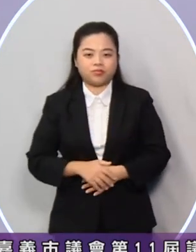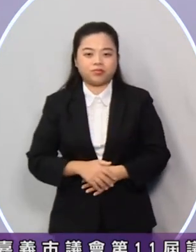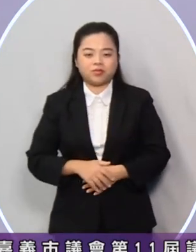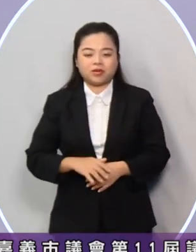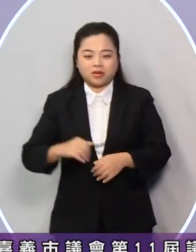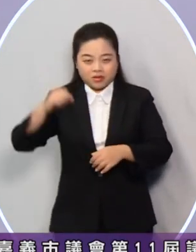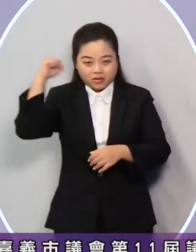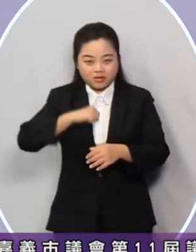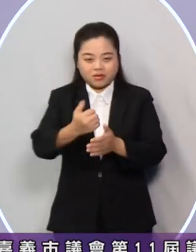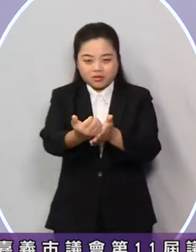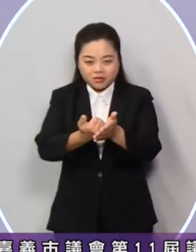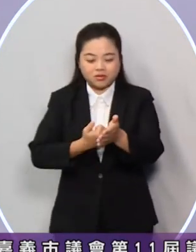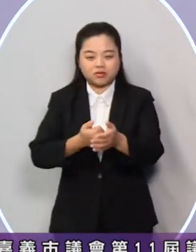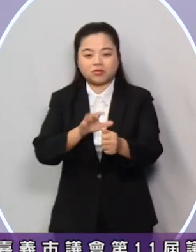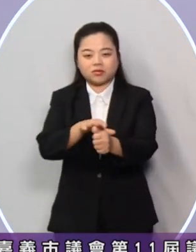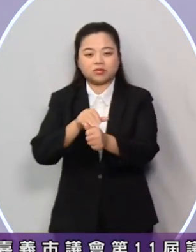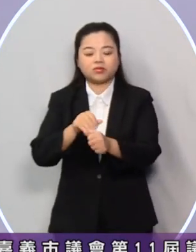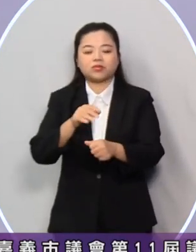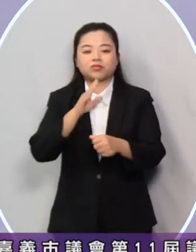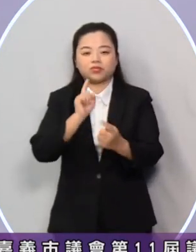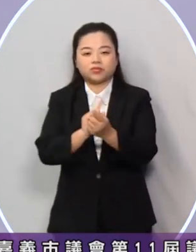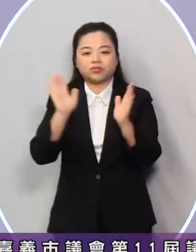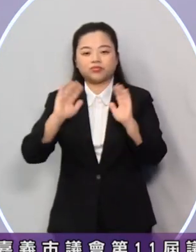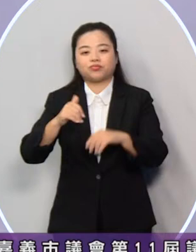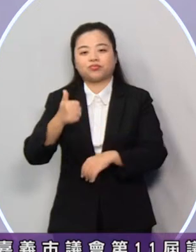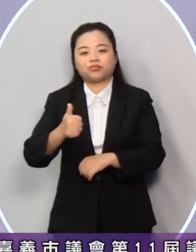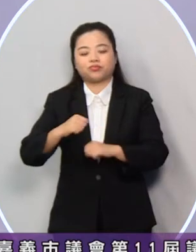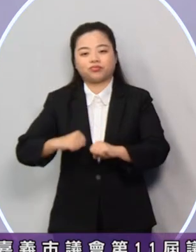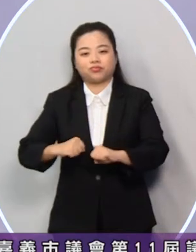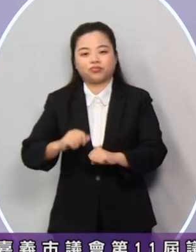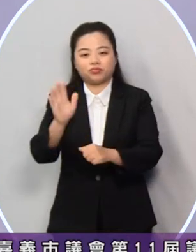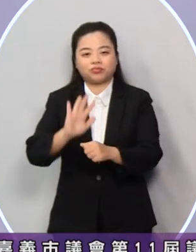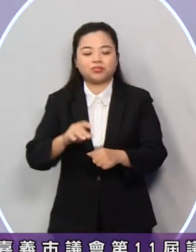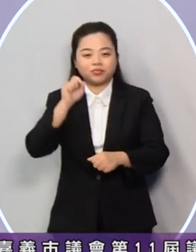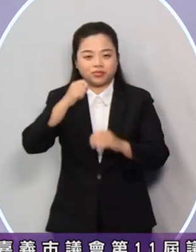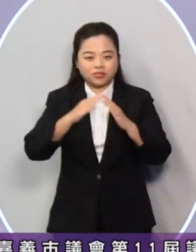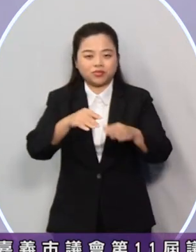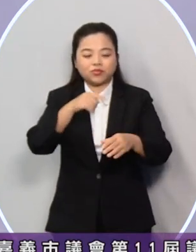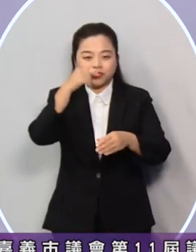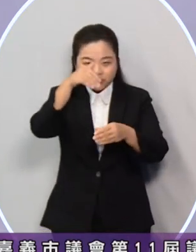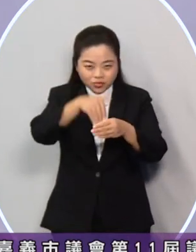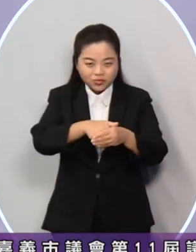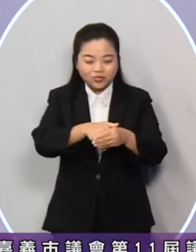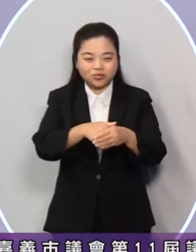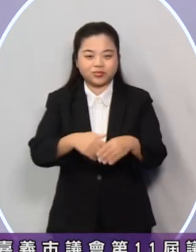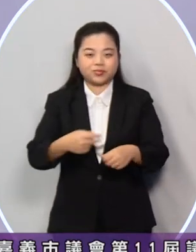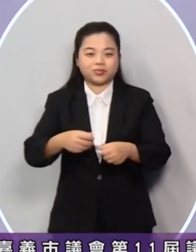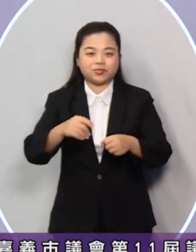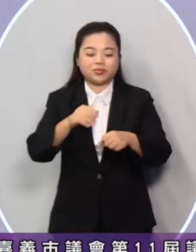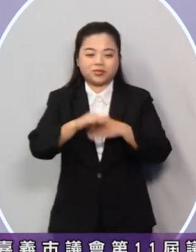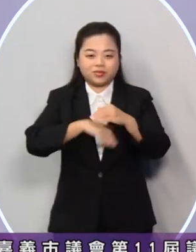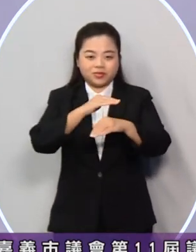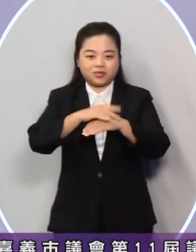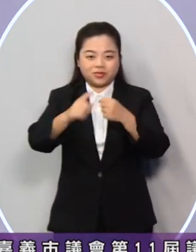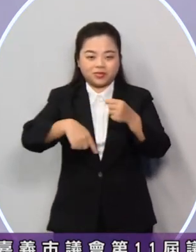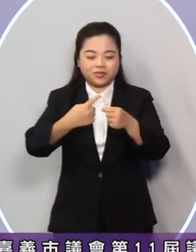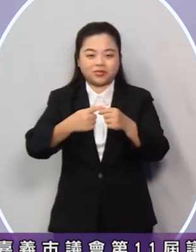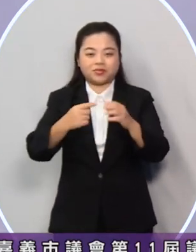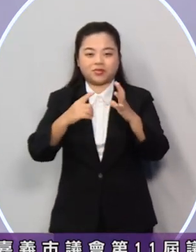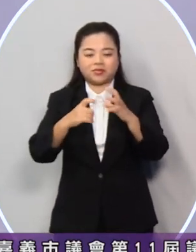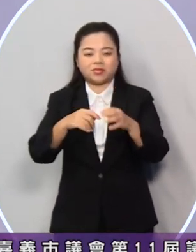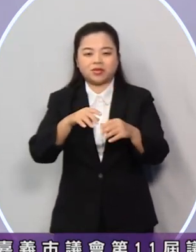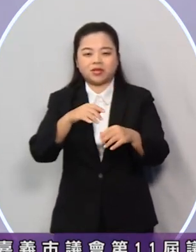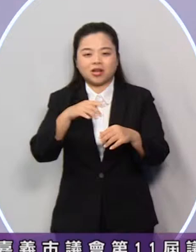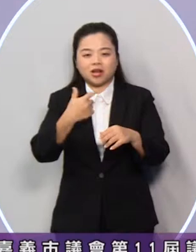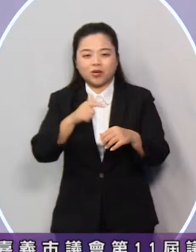于孩子都是有一个更健康的态度。所以主张嘉义市应该以发红包当诱因，成年礼不是一定要验证破处或